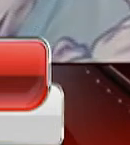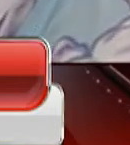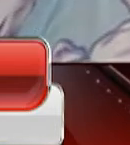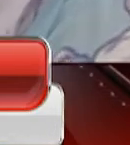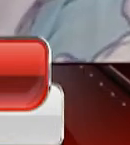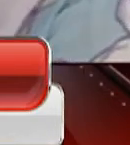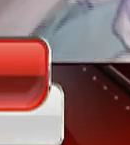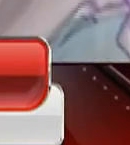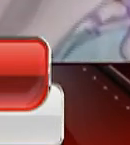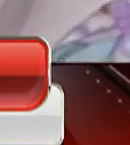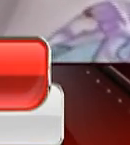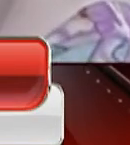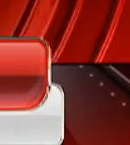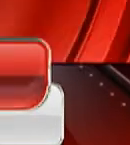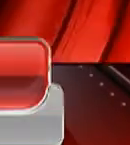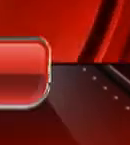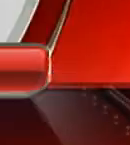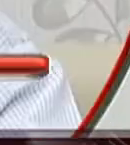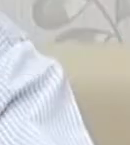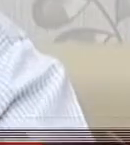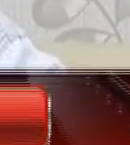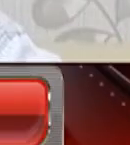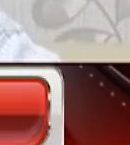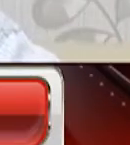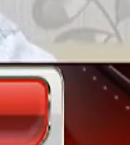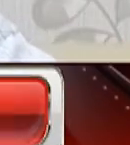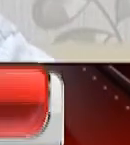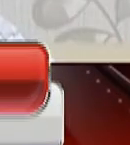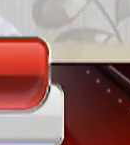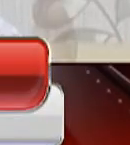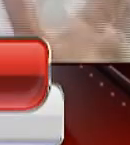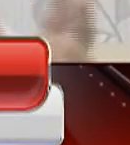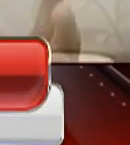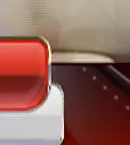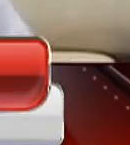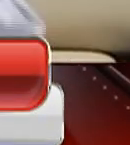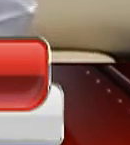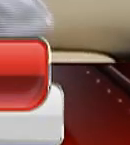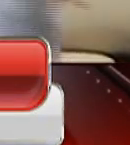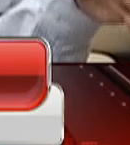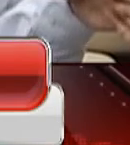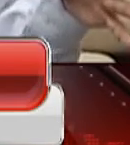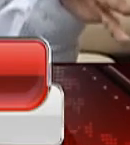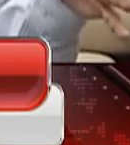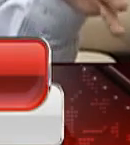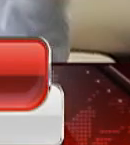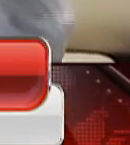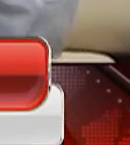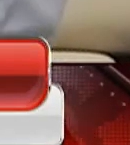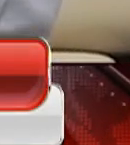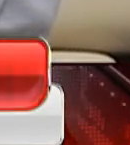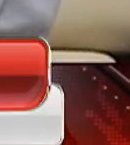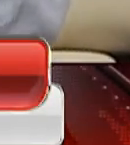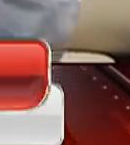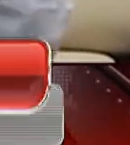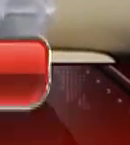PBS di umum Selasa cara baru bayaran br1m